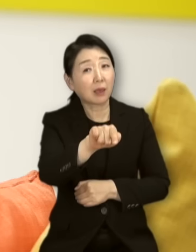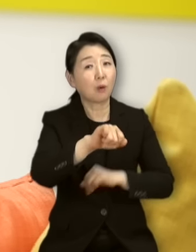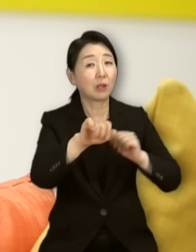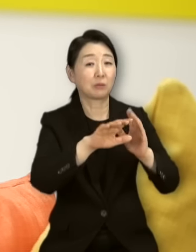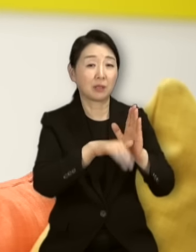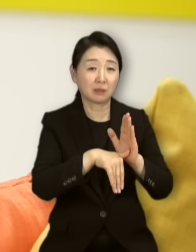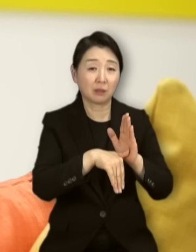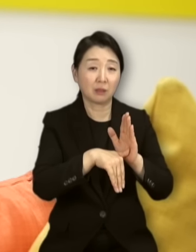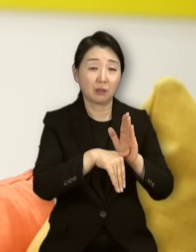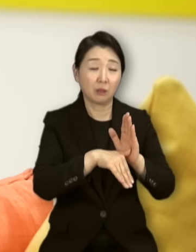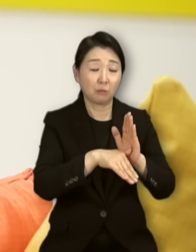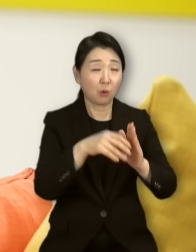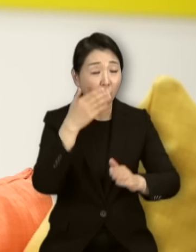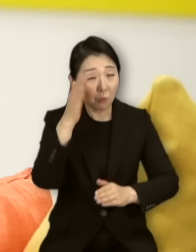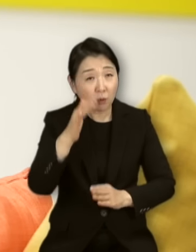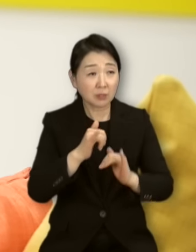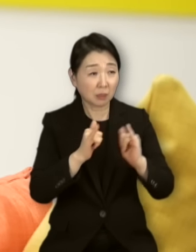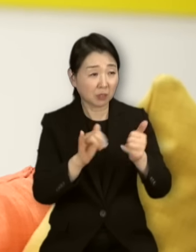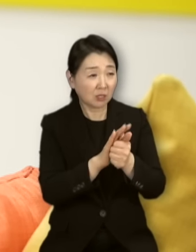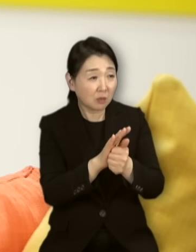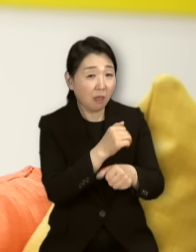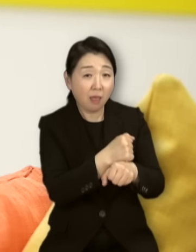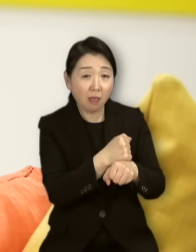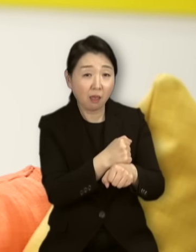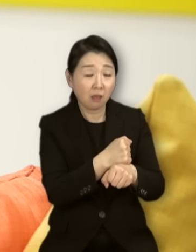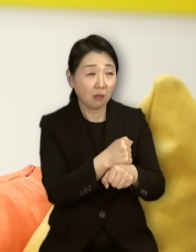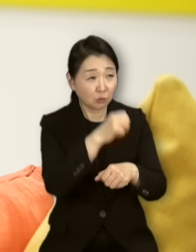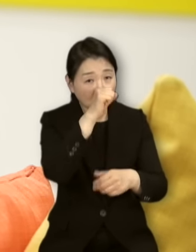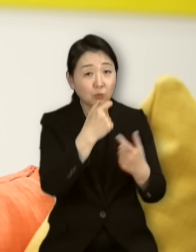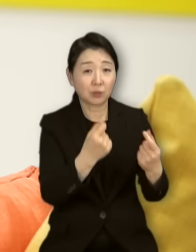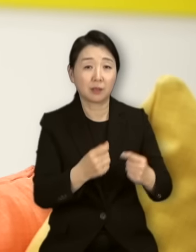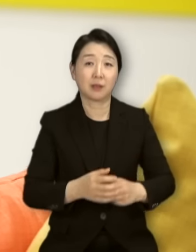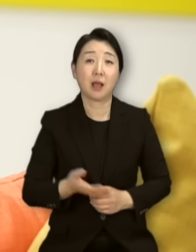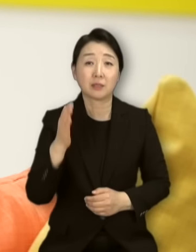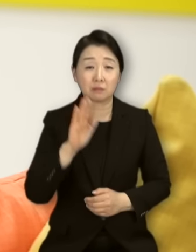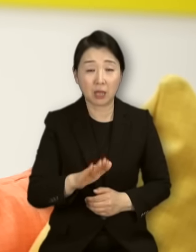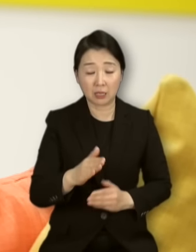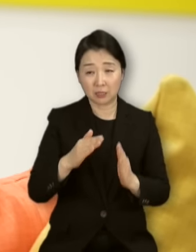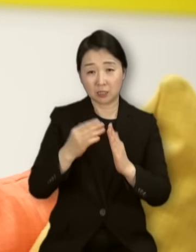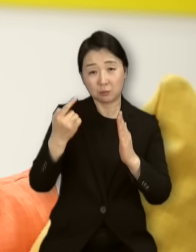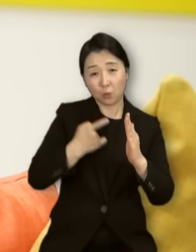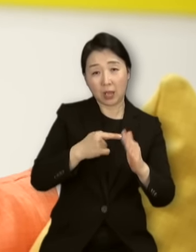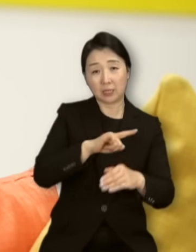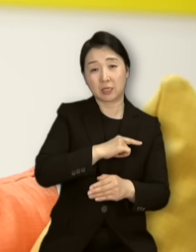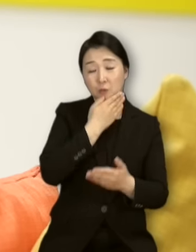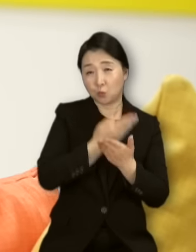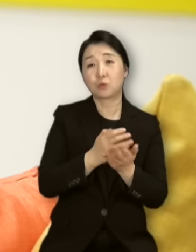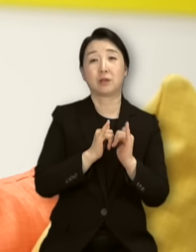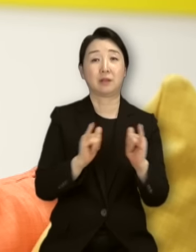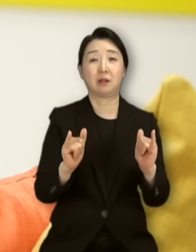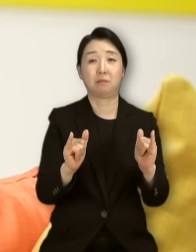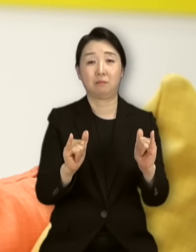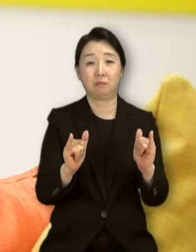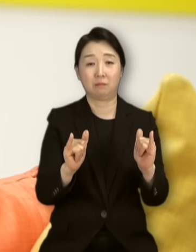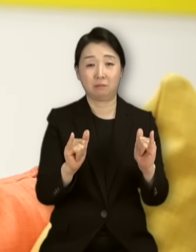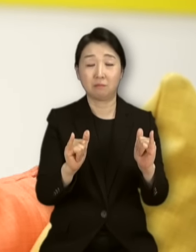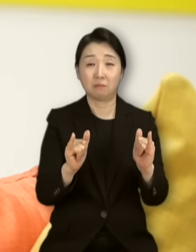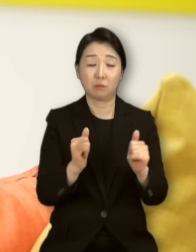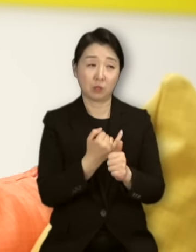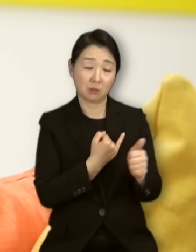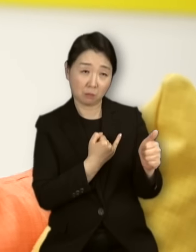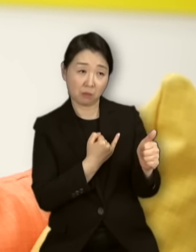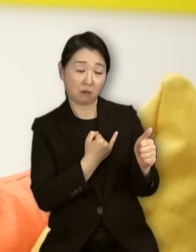가장 소중한 사람한테 내 남편한테 내 부인한테 막 한다면 그게 무슨 의미가 있냐 오히려 집에 와서